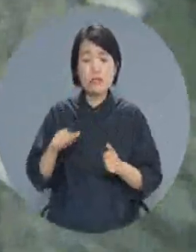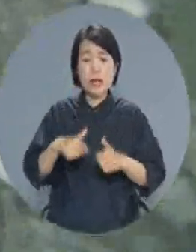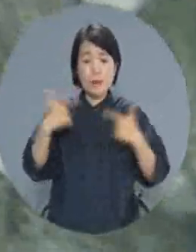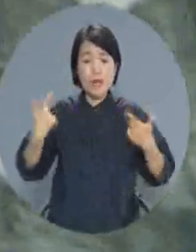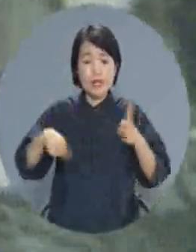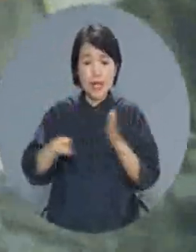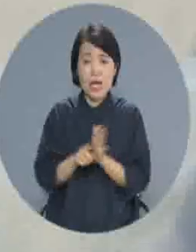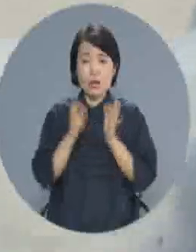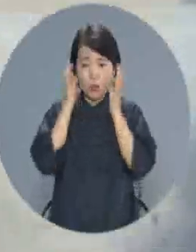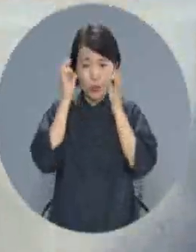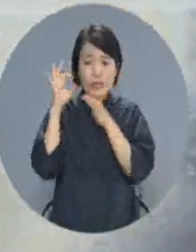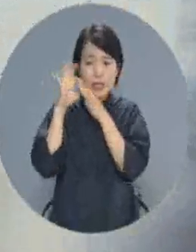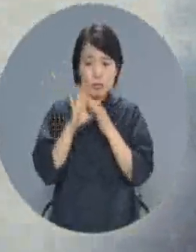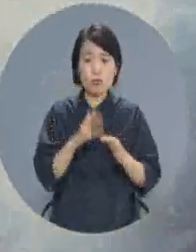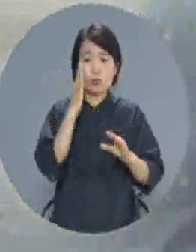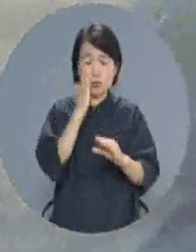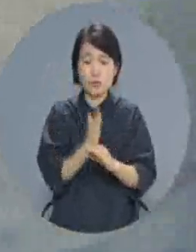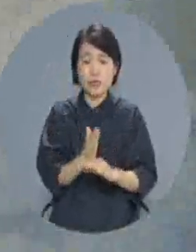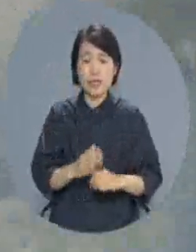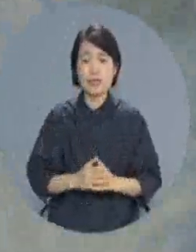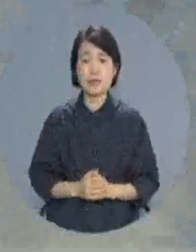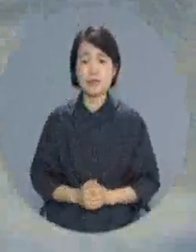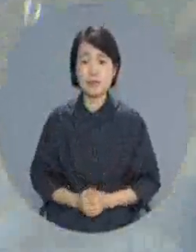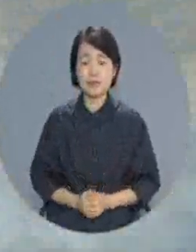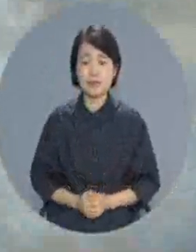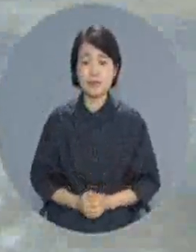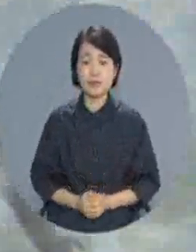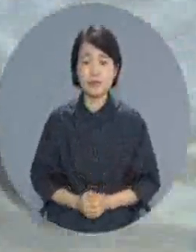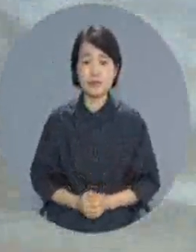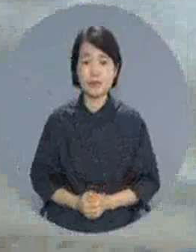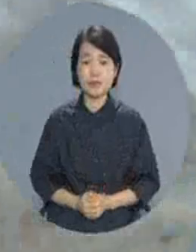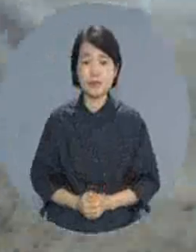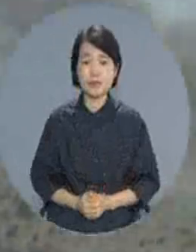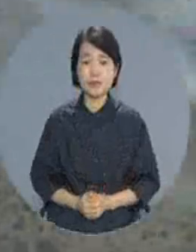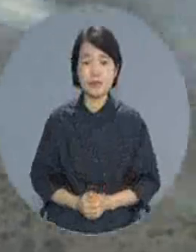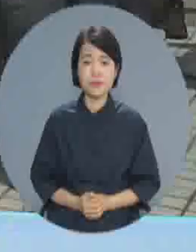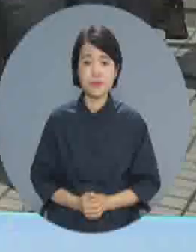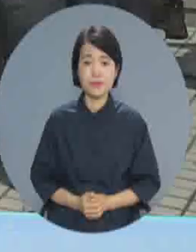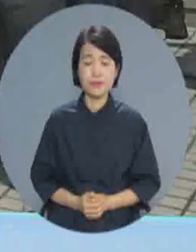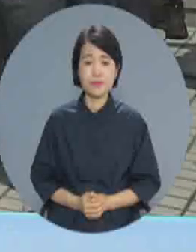노력이 계속되고 있습니다. MBC 뉴스 박종호입니다.